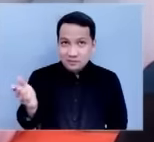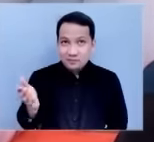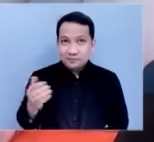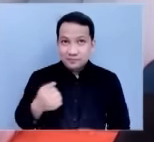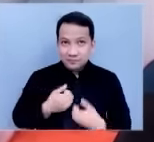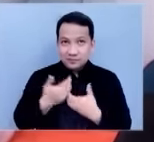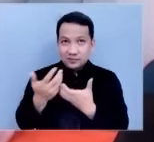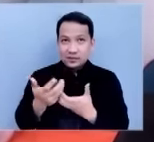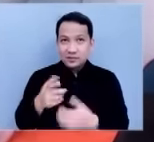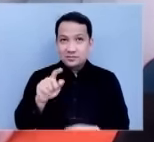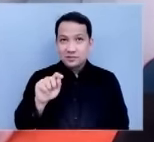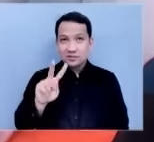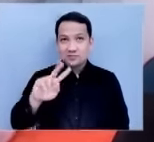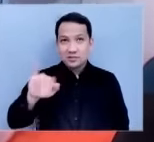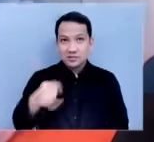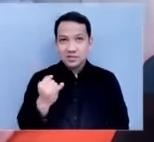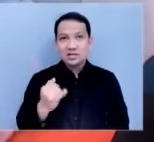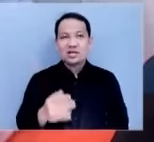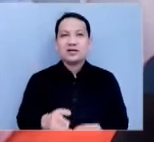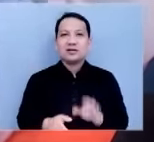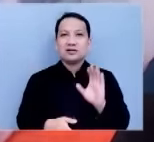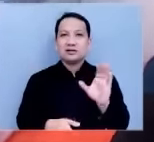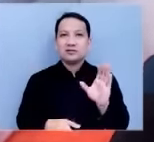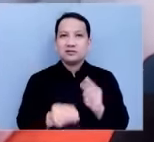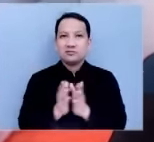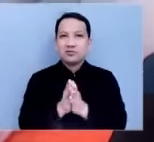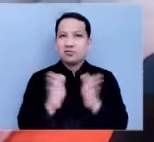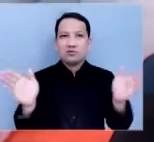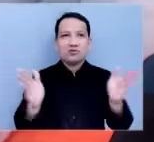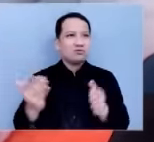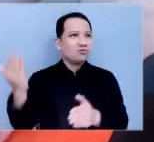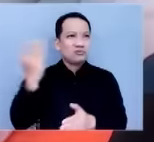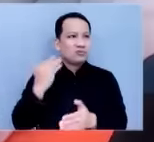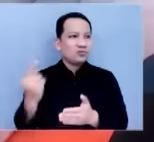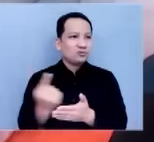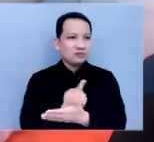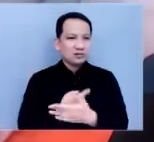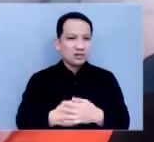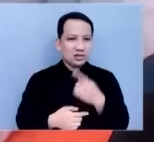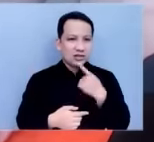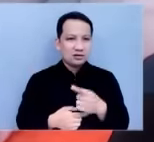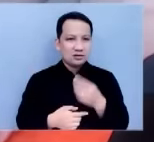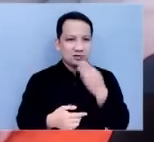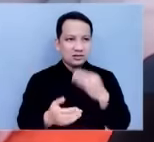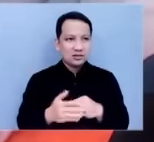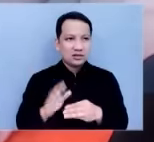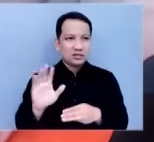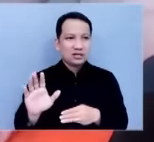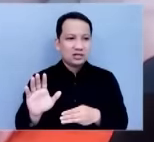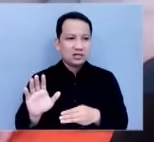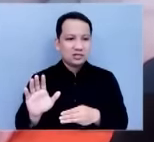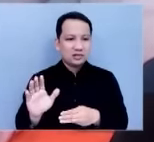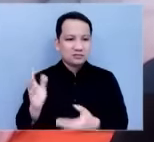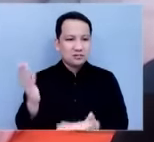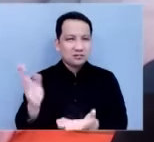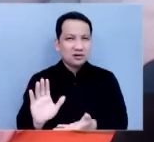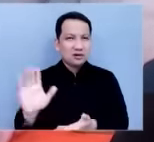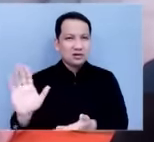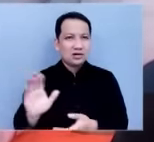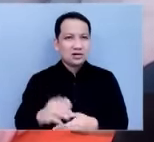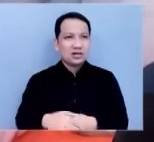pahayag ng TVJ, Tito Vic and Joey, over the past weeks. Anong mensahe nyo para sa kanila, no? Sa